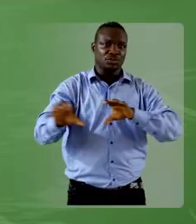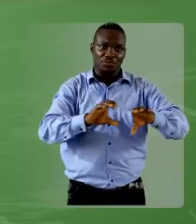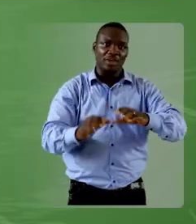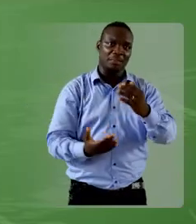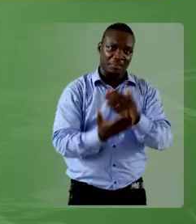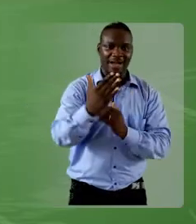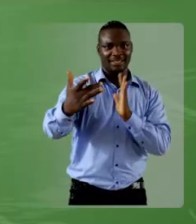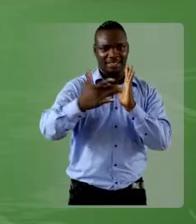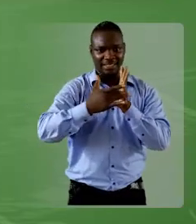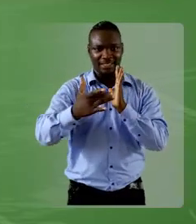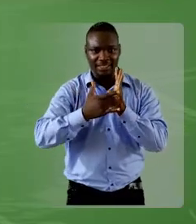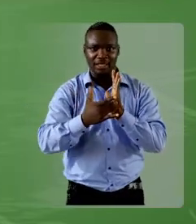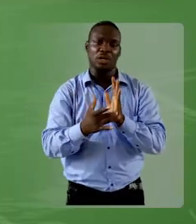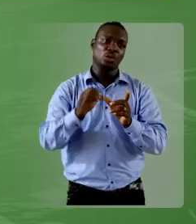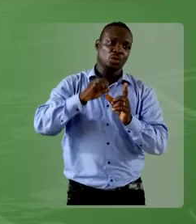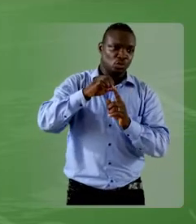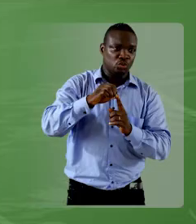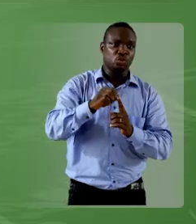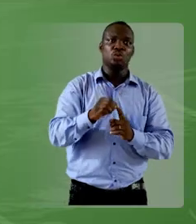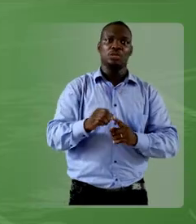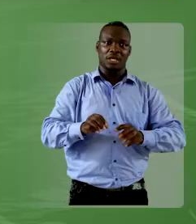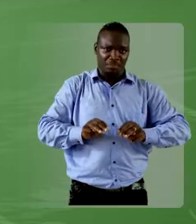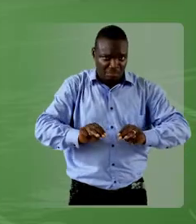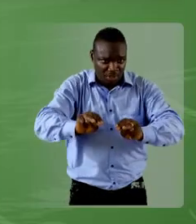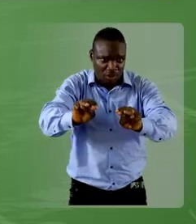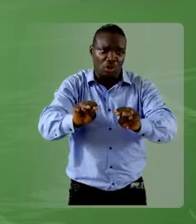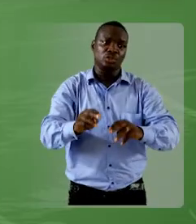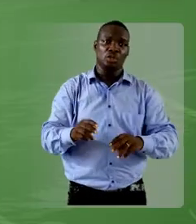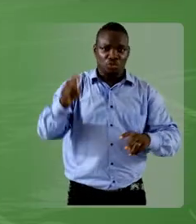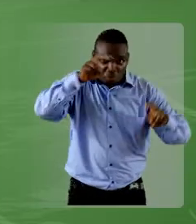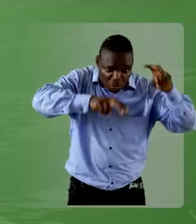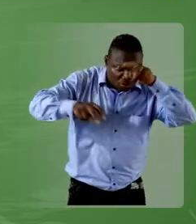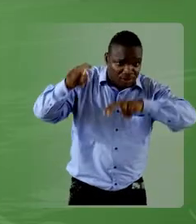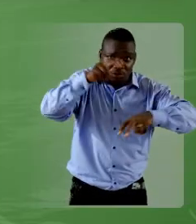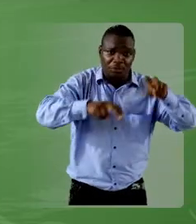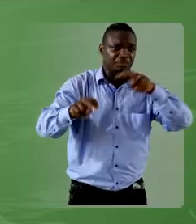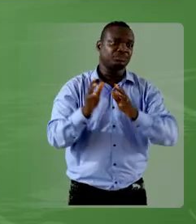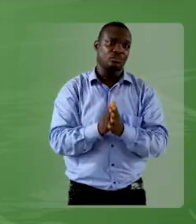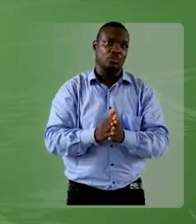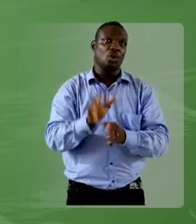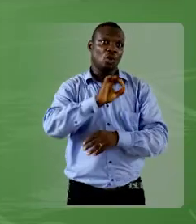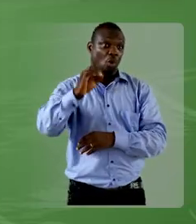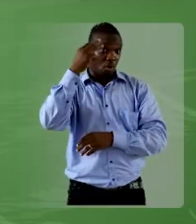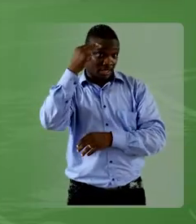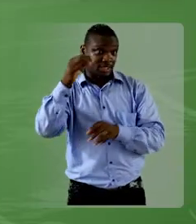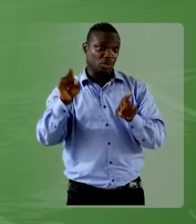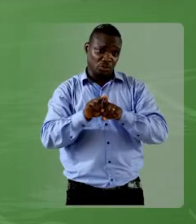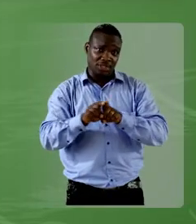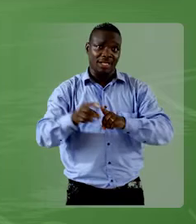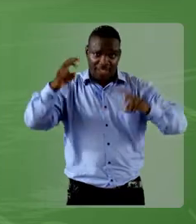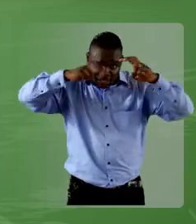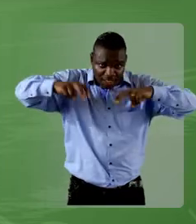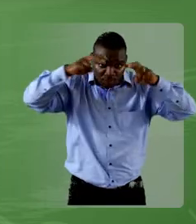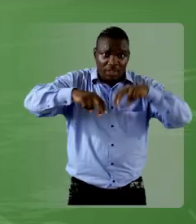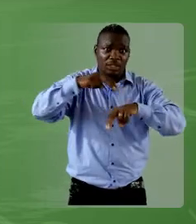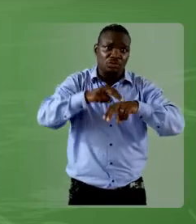par des techniques ou des méthodes de prospection. On retient que l'exploitation